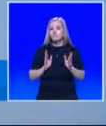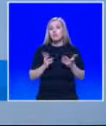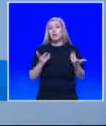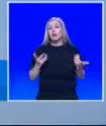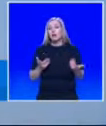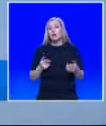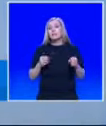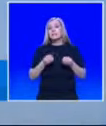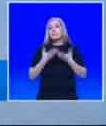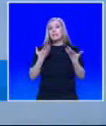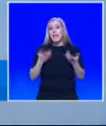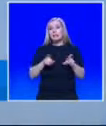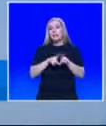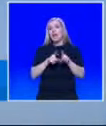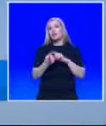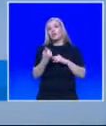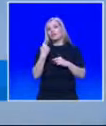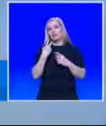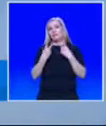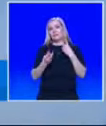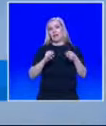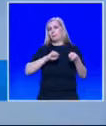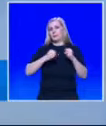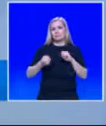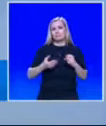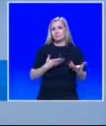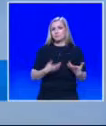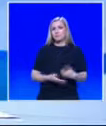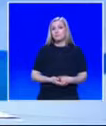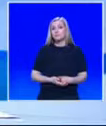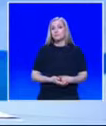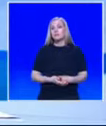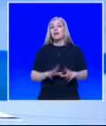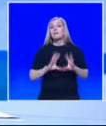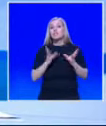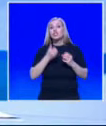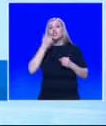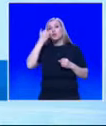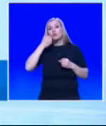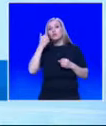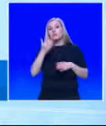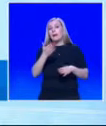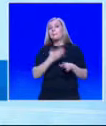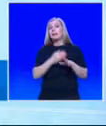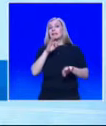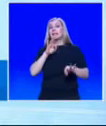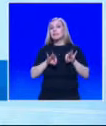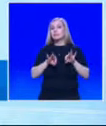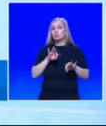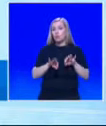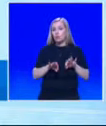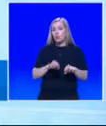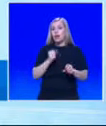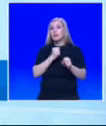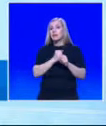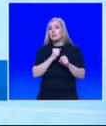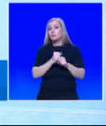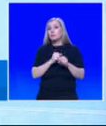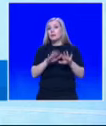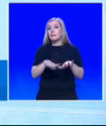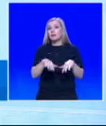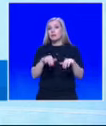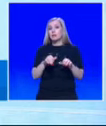изцеленки като тази, която видяхме вчера, най-вероятно. Трябва ли да се ограничи? Всички ще го използват предизборно. Работата на